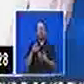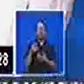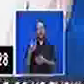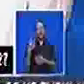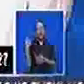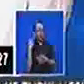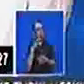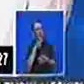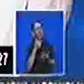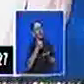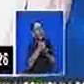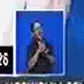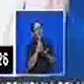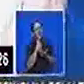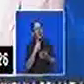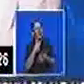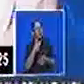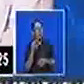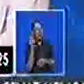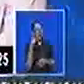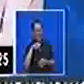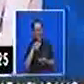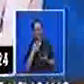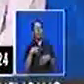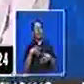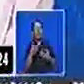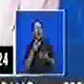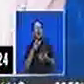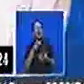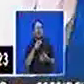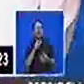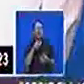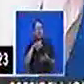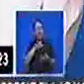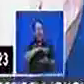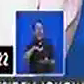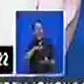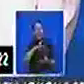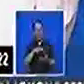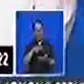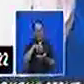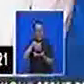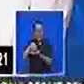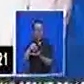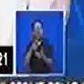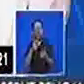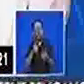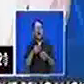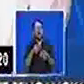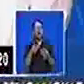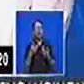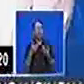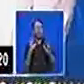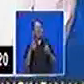bisa masuk materialnya, bantu kami nanti mempercepat pembebasan lahannya, karena pemerintah sudah siap dalam 3 segmen yang kita bangun